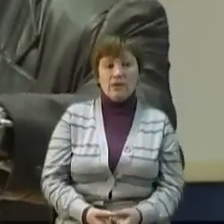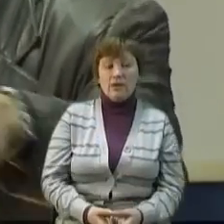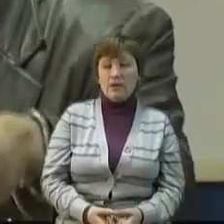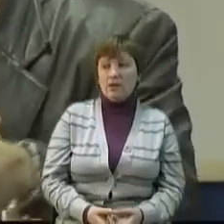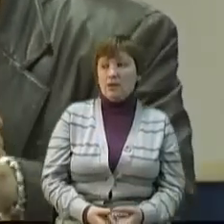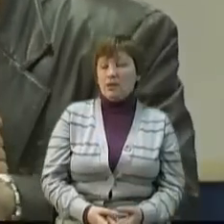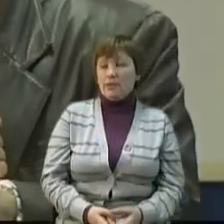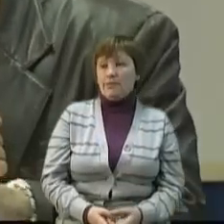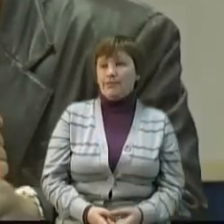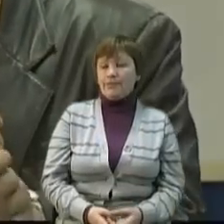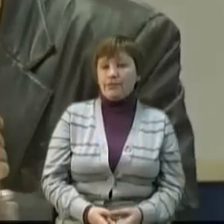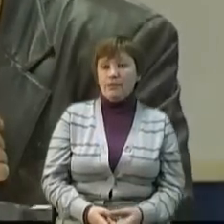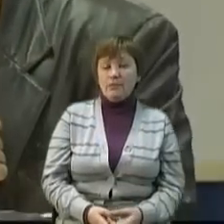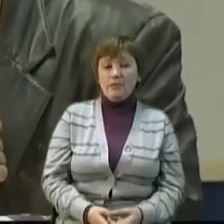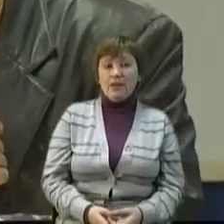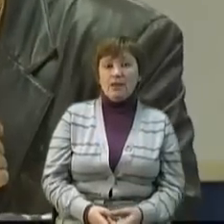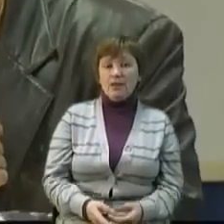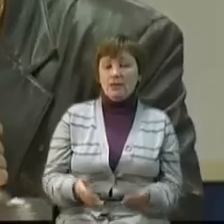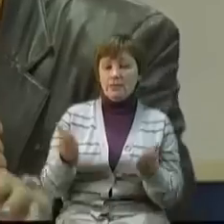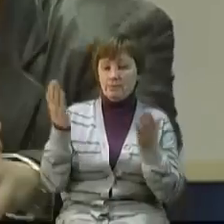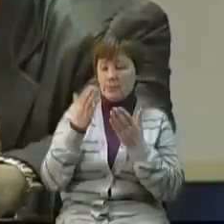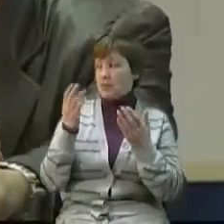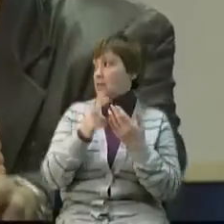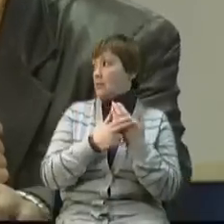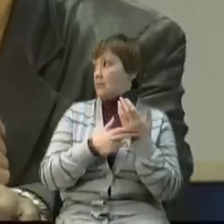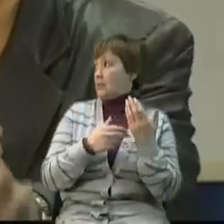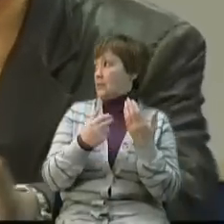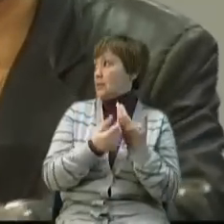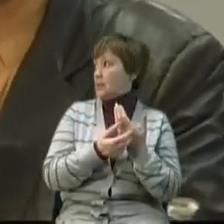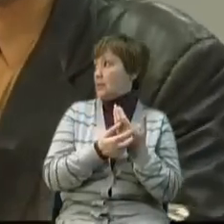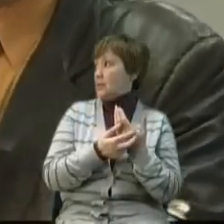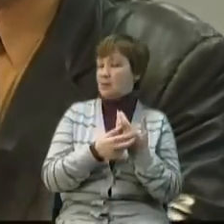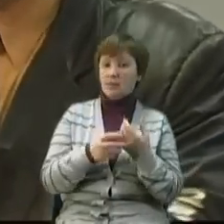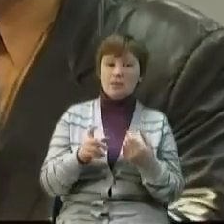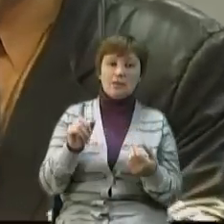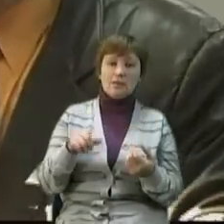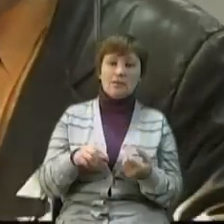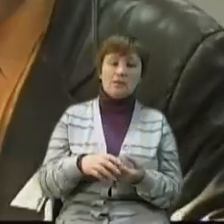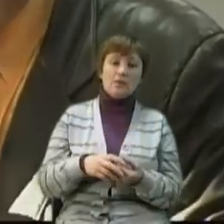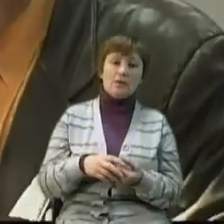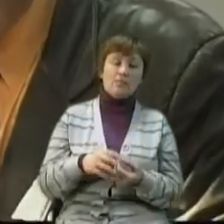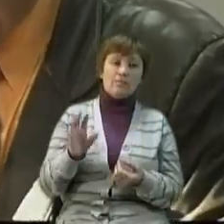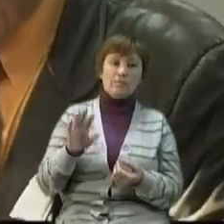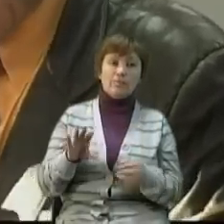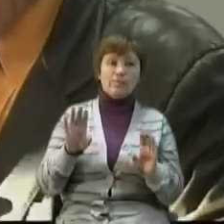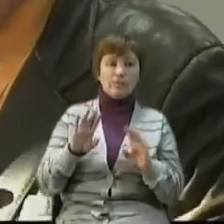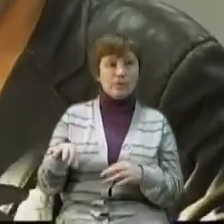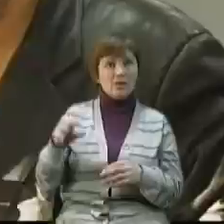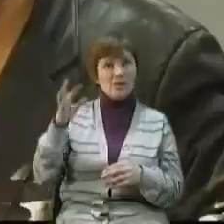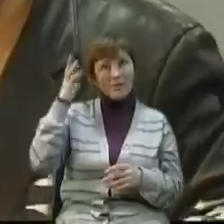мне тогда пришло. Я уже после размышлял об этом.